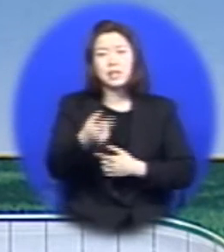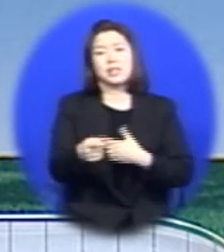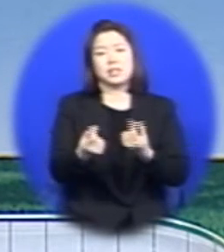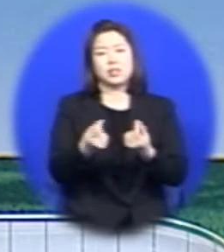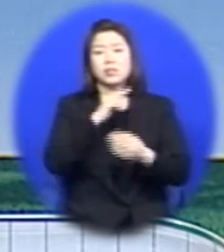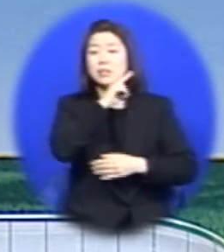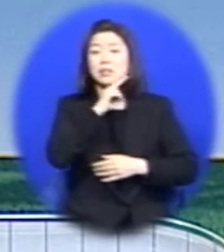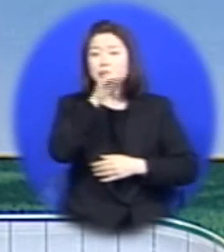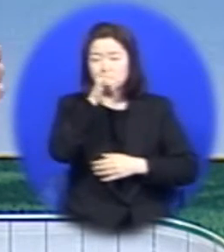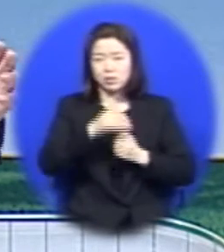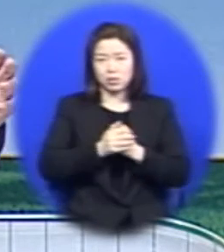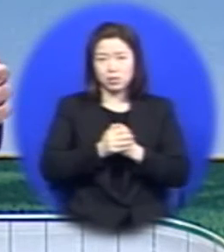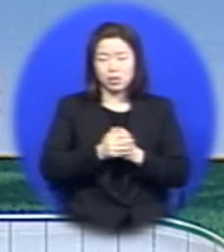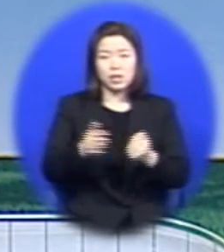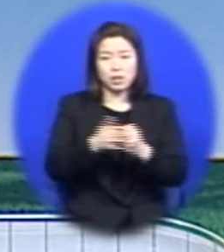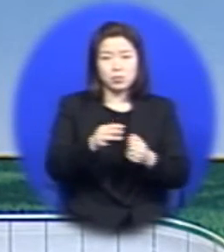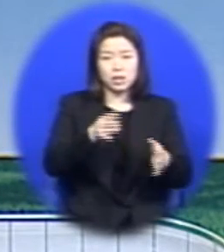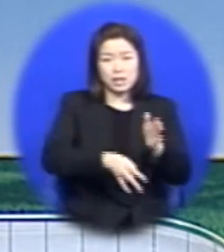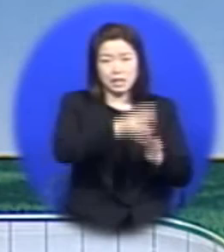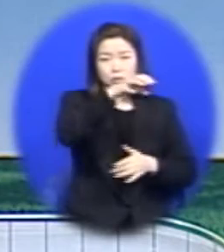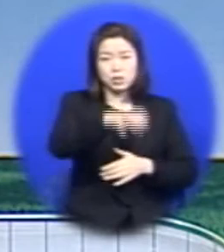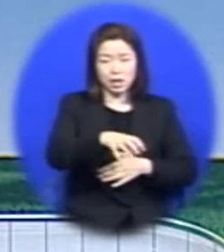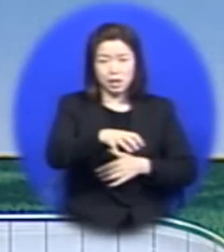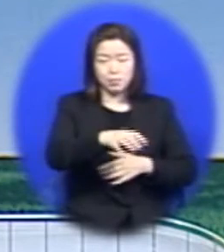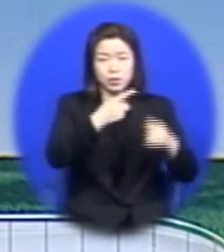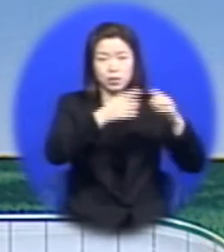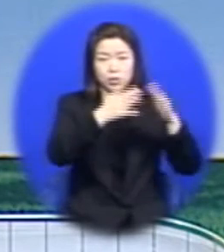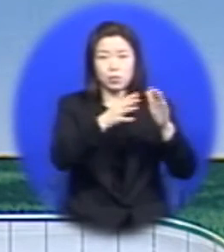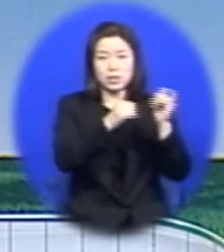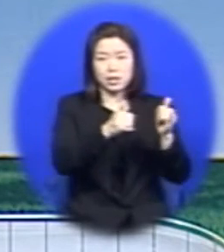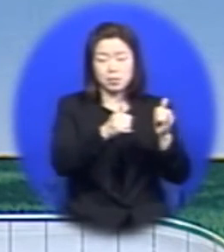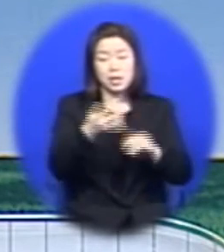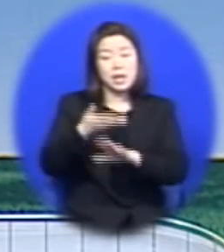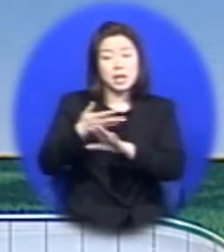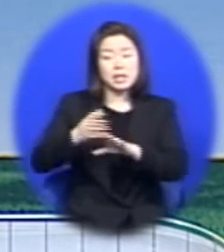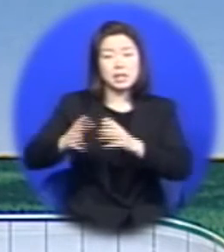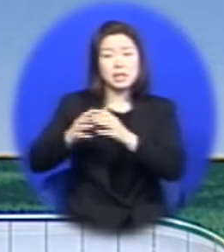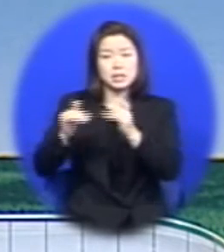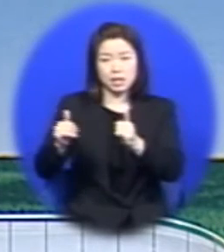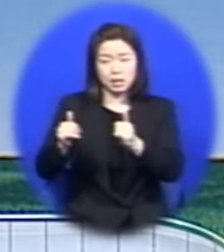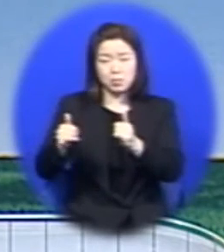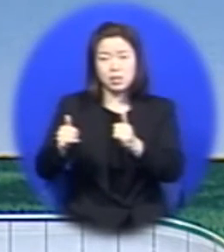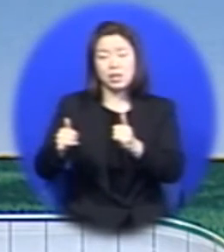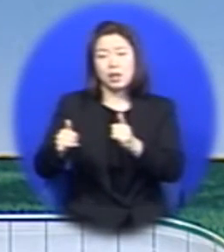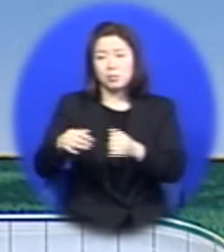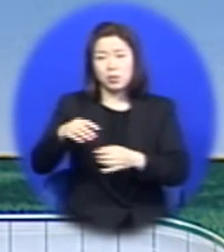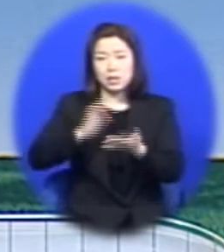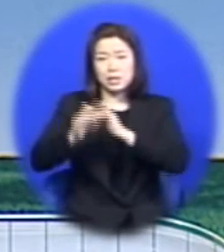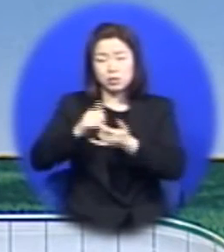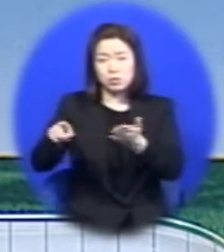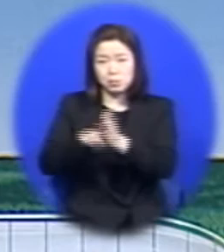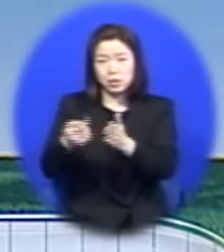그래서 예루살렘에 있는 유대인 교인들은 이방인들이 예수를 믿으려면 할례도 받게 하자